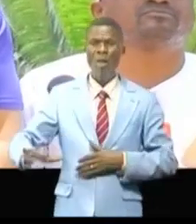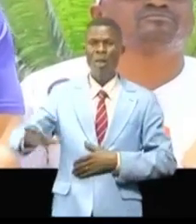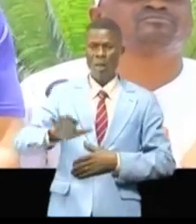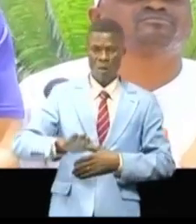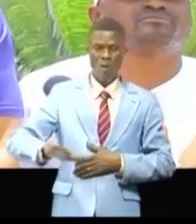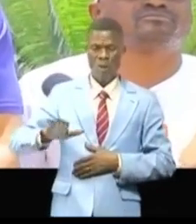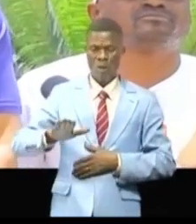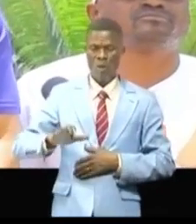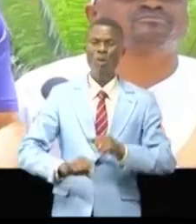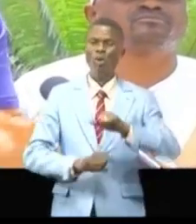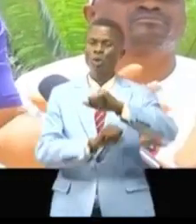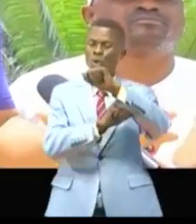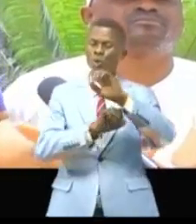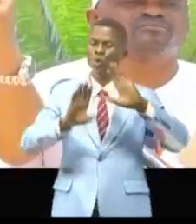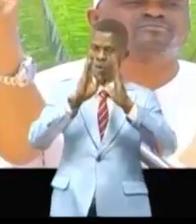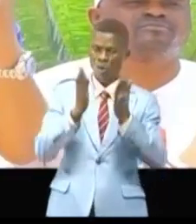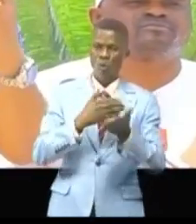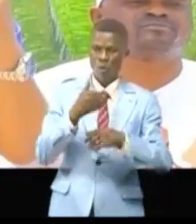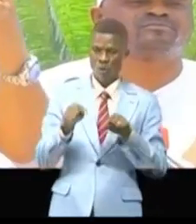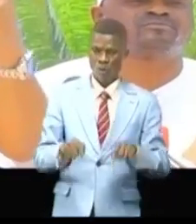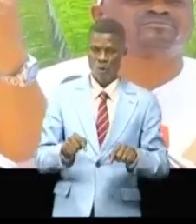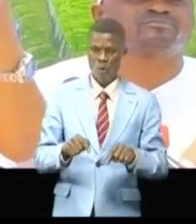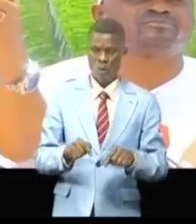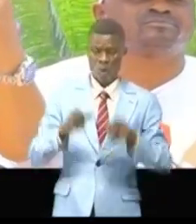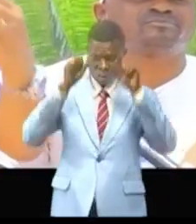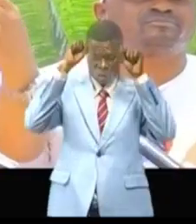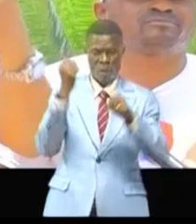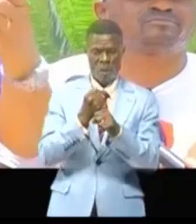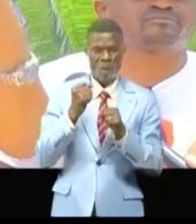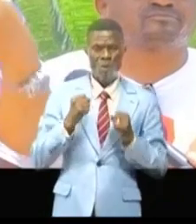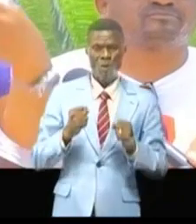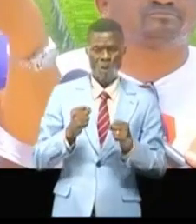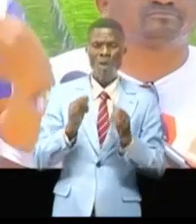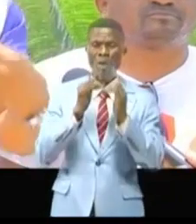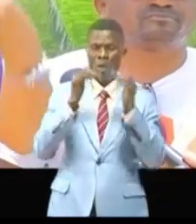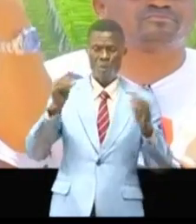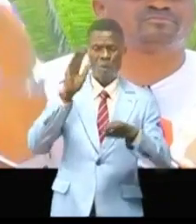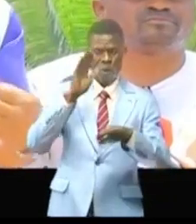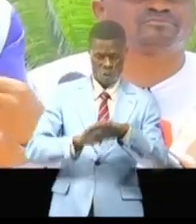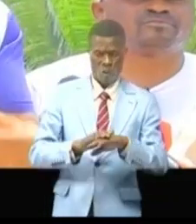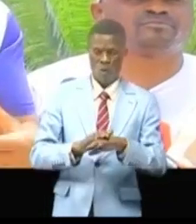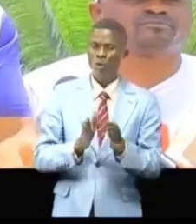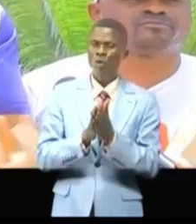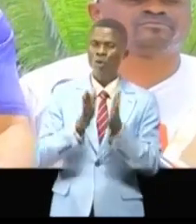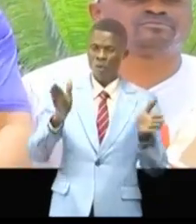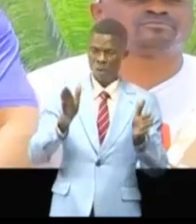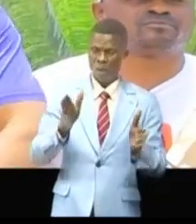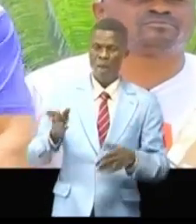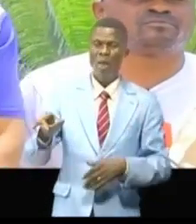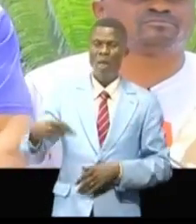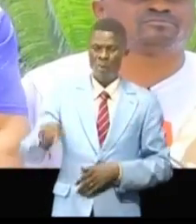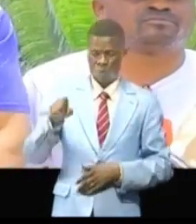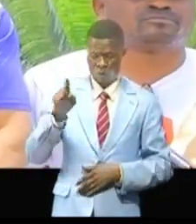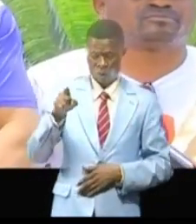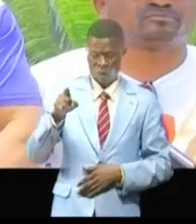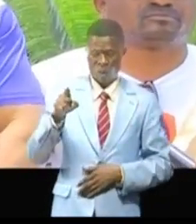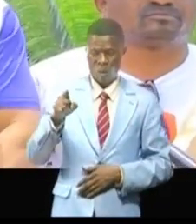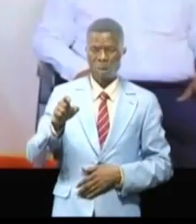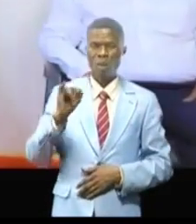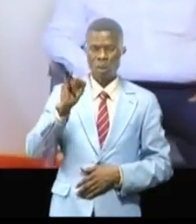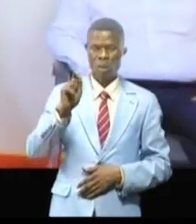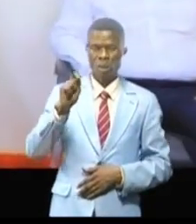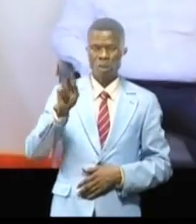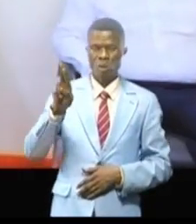est derrière tout ce qui se passe ici. Il est en train de travailler pour que la paix revienne totalement dans ce coin de la